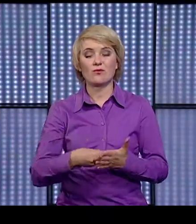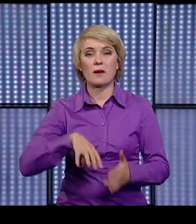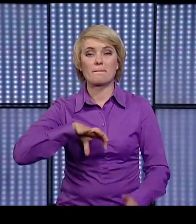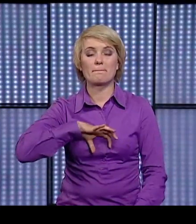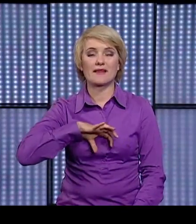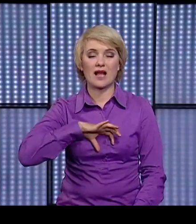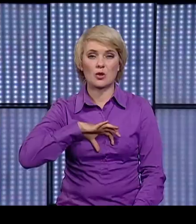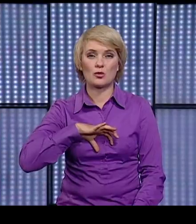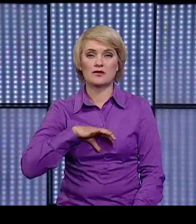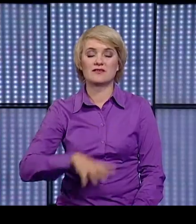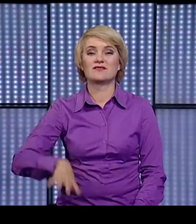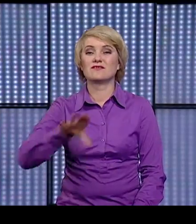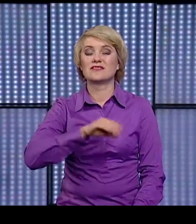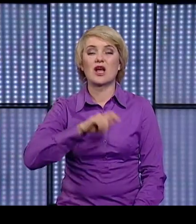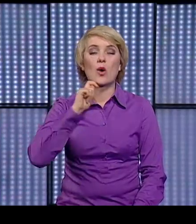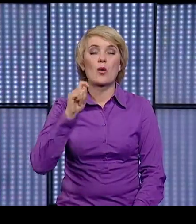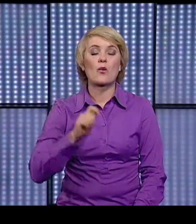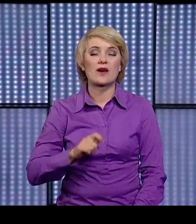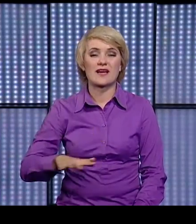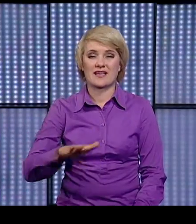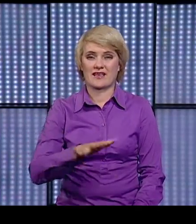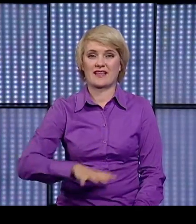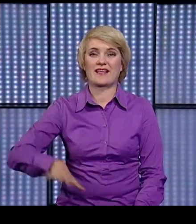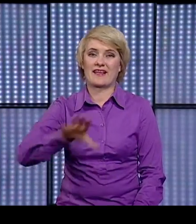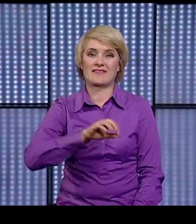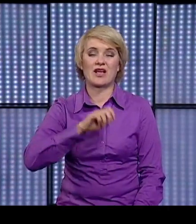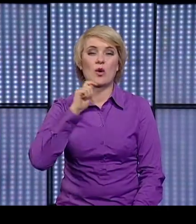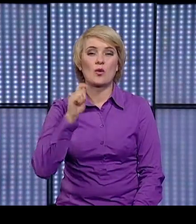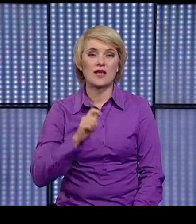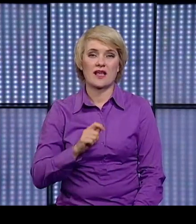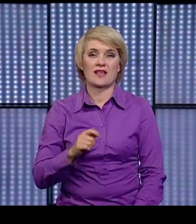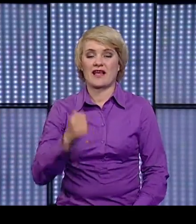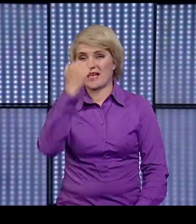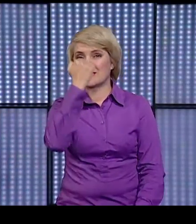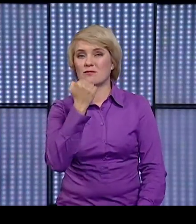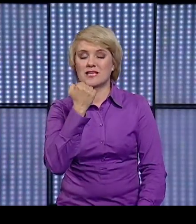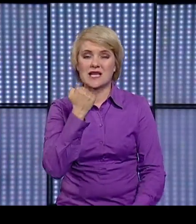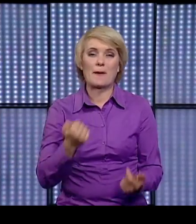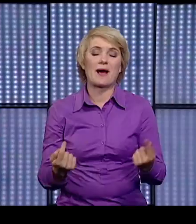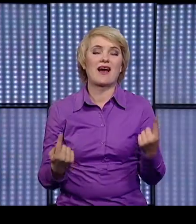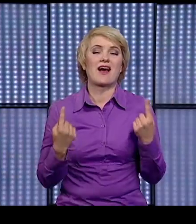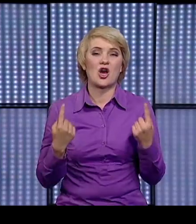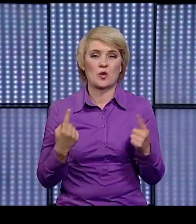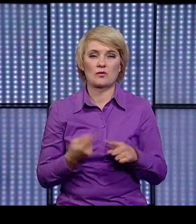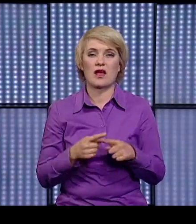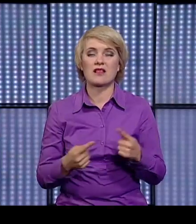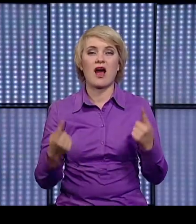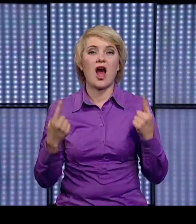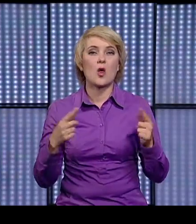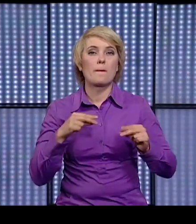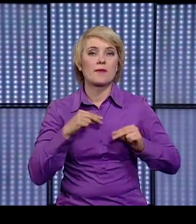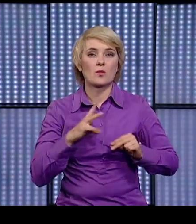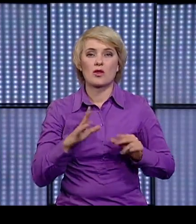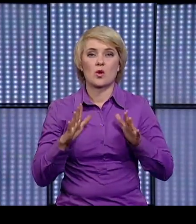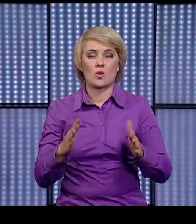не знаю, ну, наверное, всей Украине, всей нашей Украине, ребят, спасибо вам огромное. Это огромный труд, ну, не